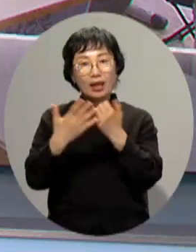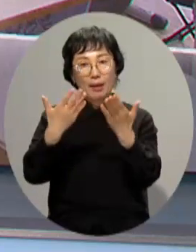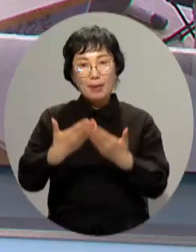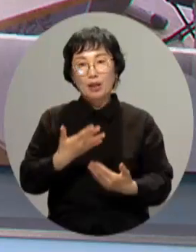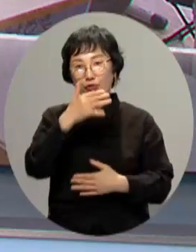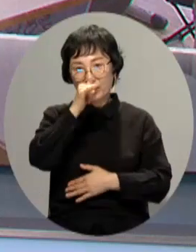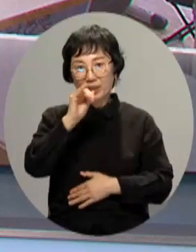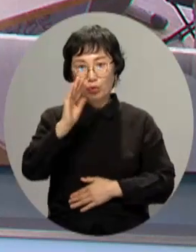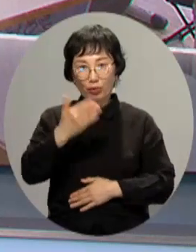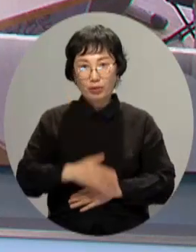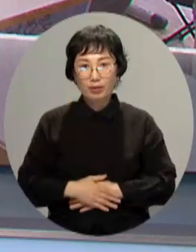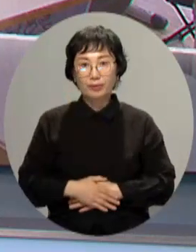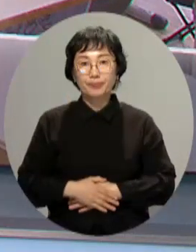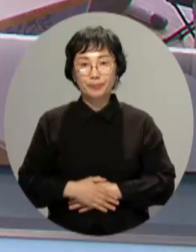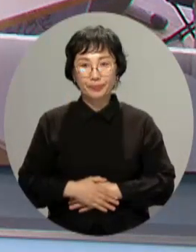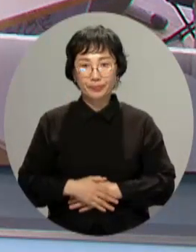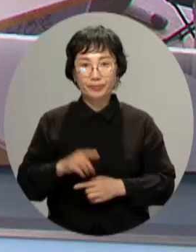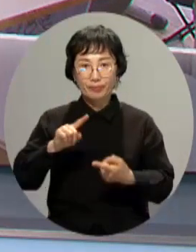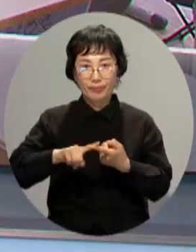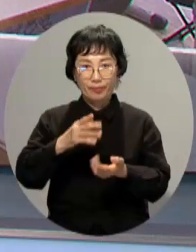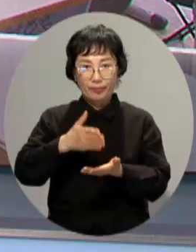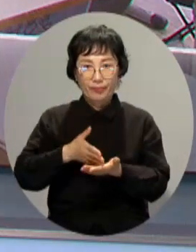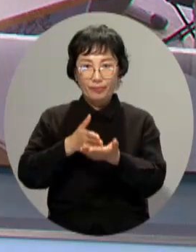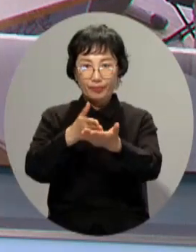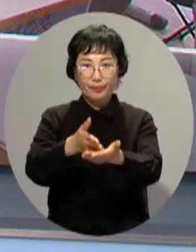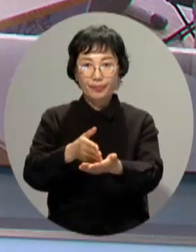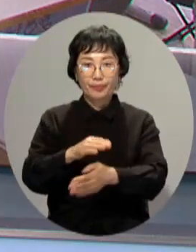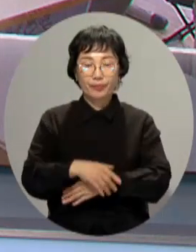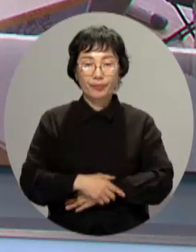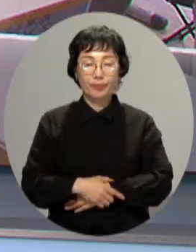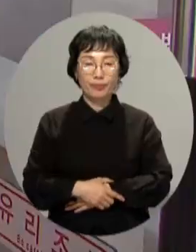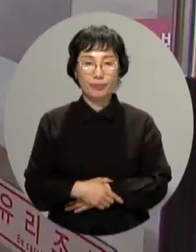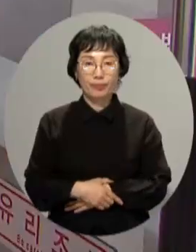있을 전망입니다. 이창희 기자입니다.